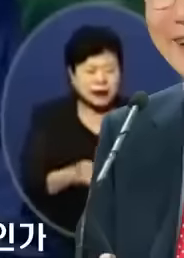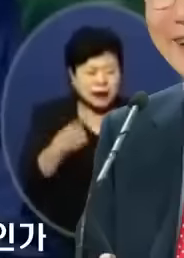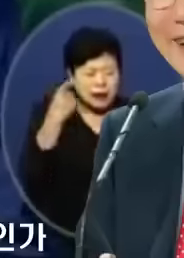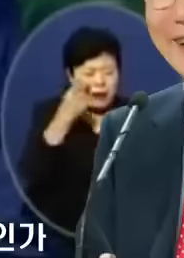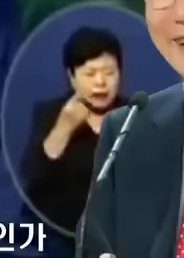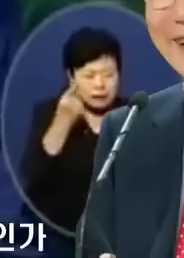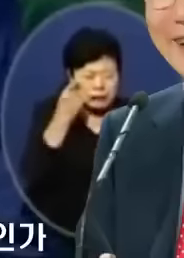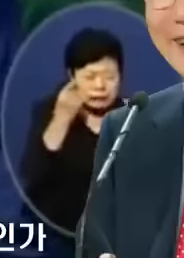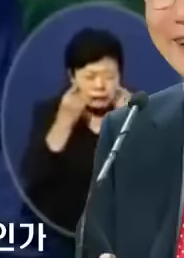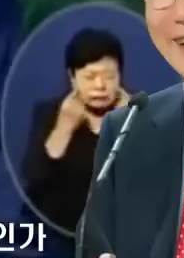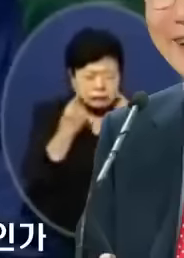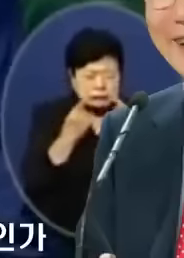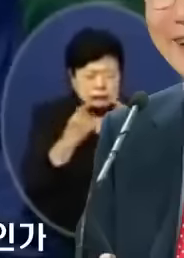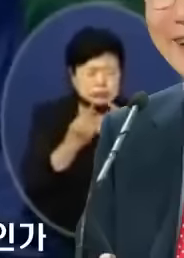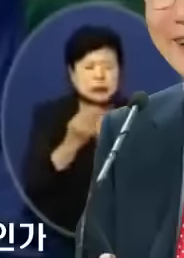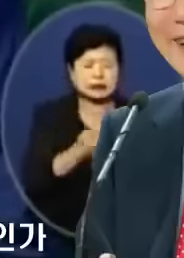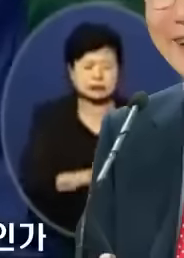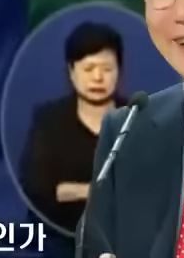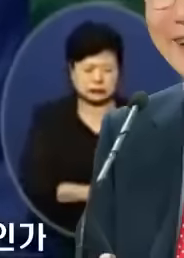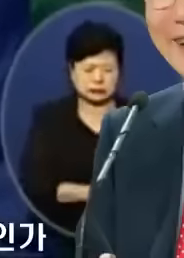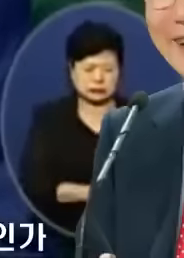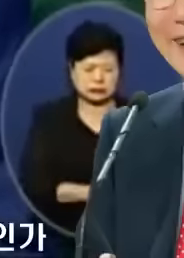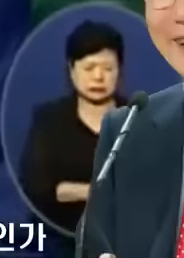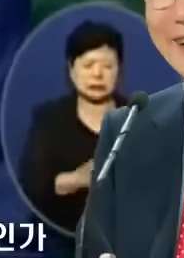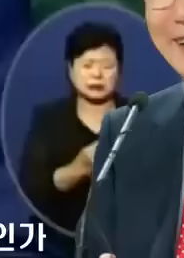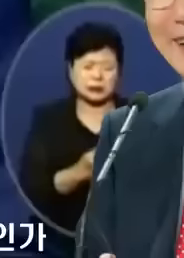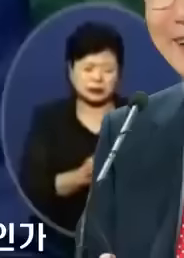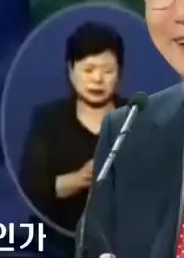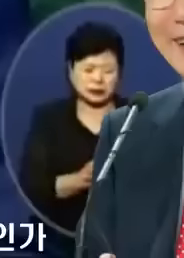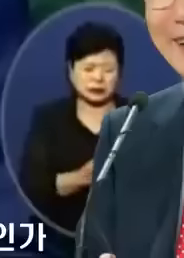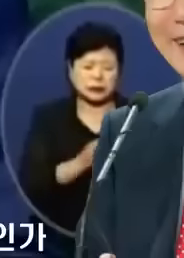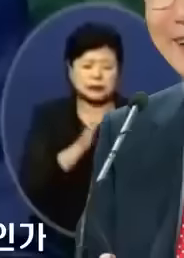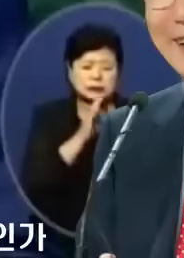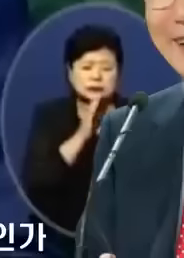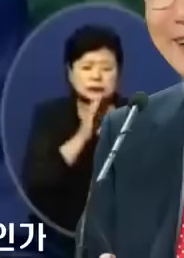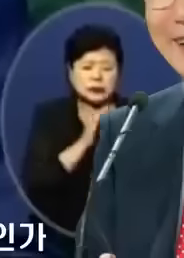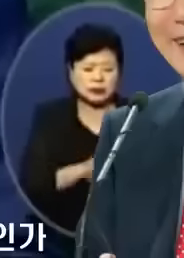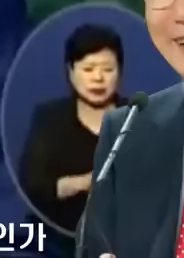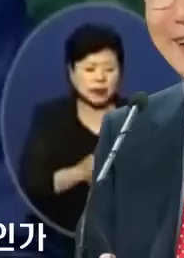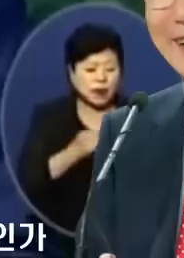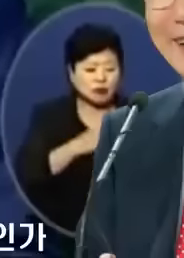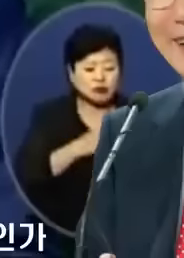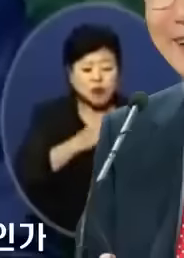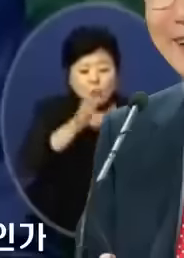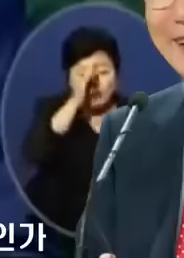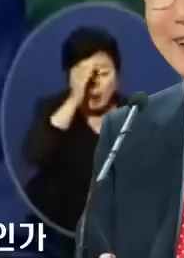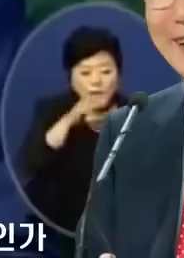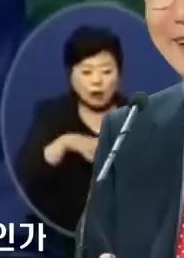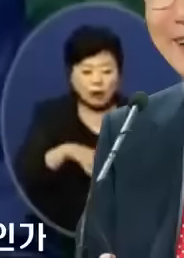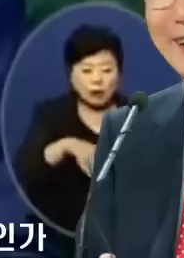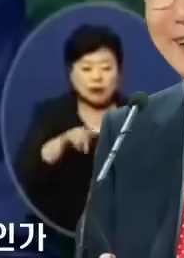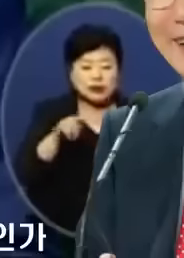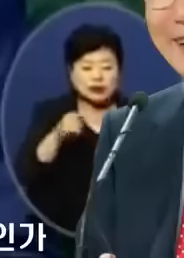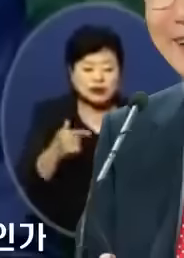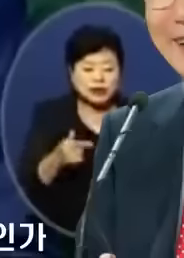얼굴이 빡빡 얽었습니다. 그래서 굉장히 두려운 것이 바로